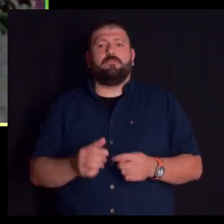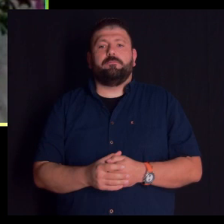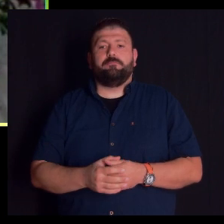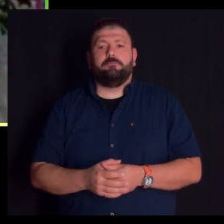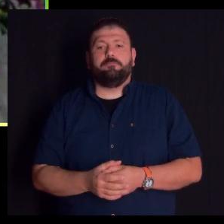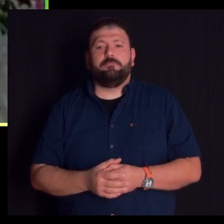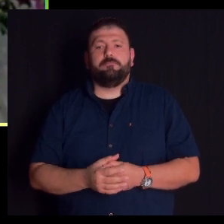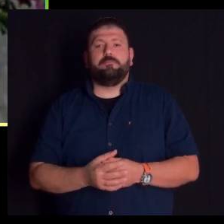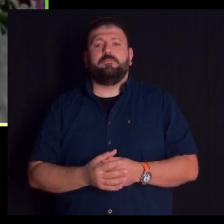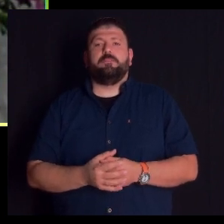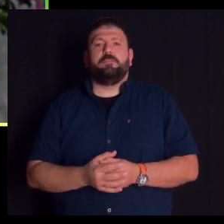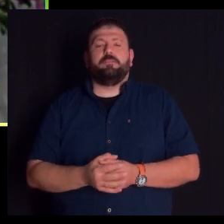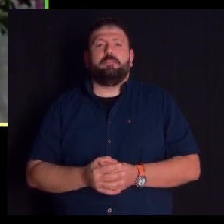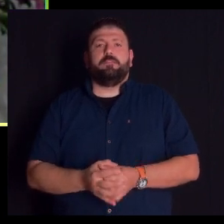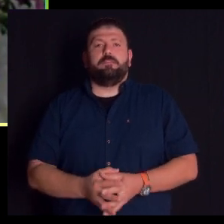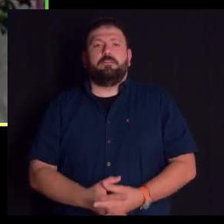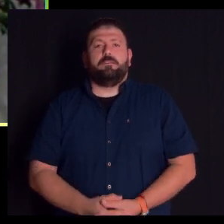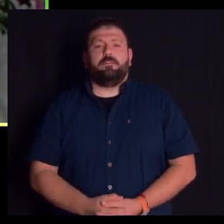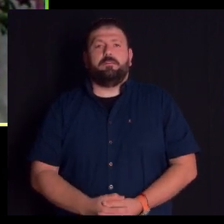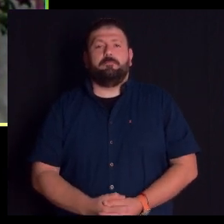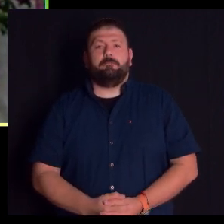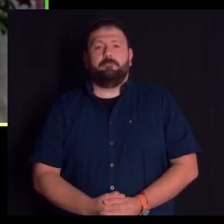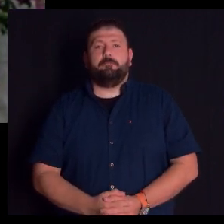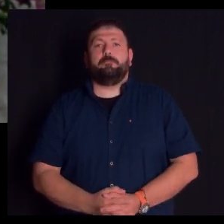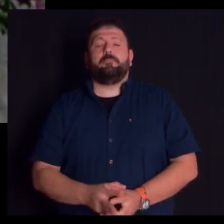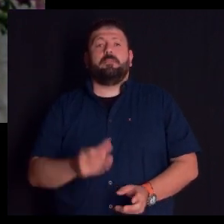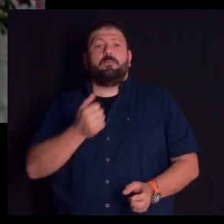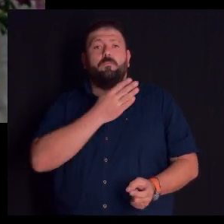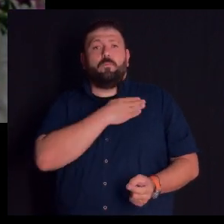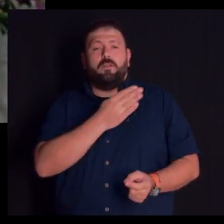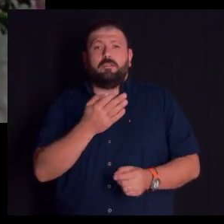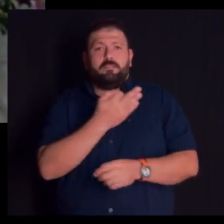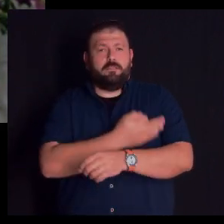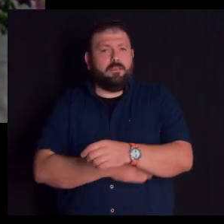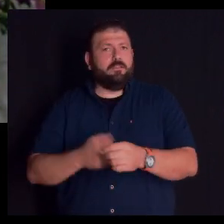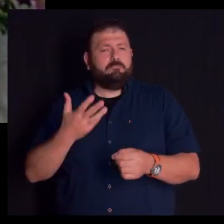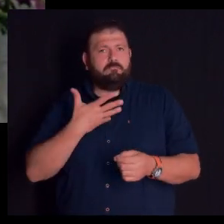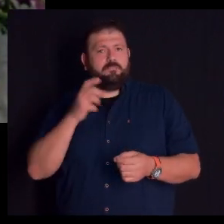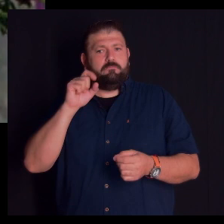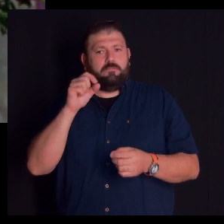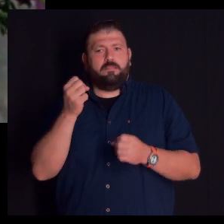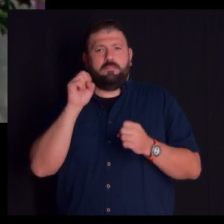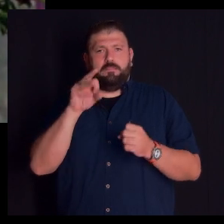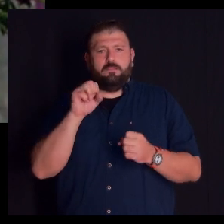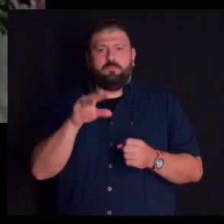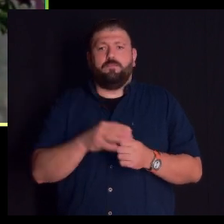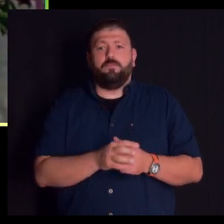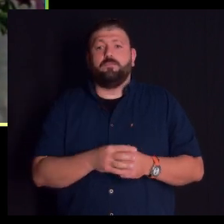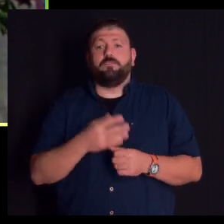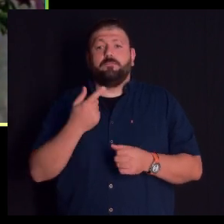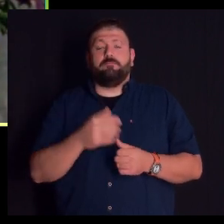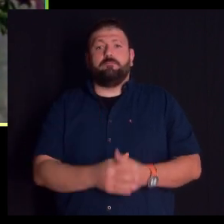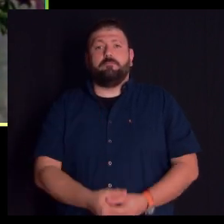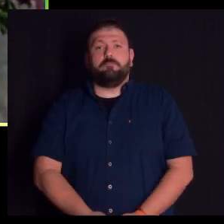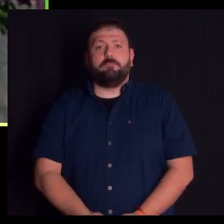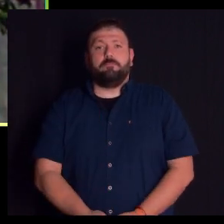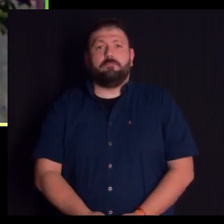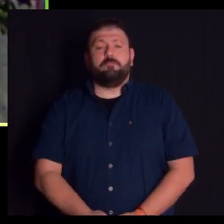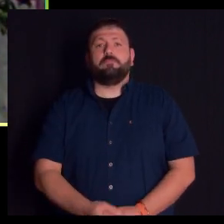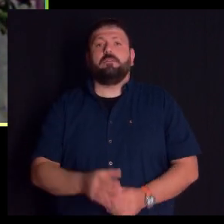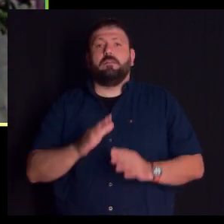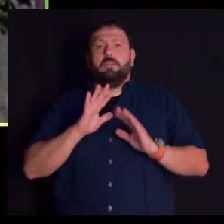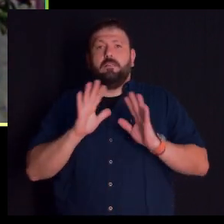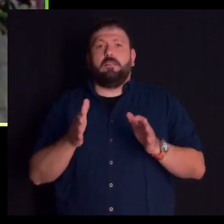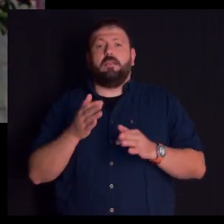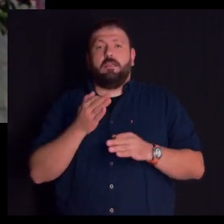the interpretation in my phone. está retrasado. So I have a 20-second delay. Меня зовут Светлана Гончарова. My